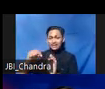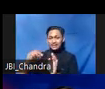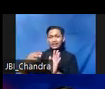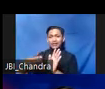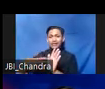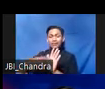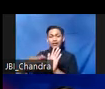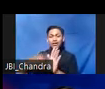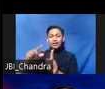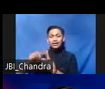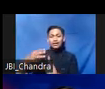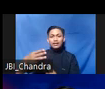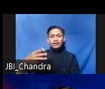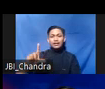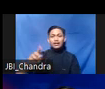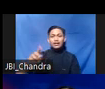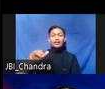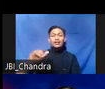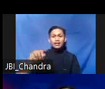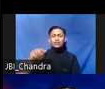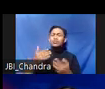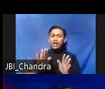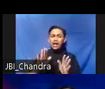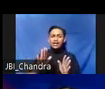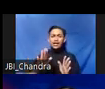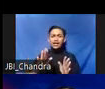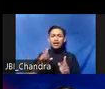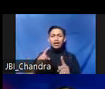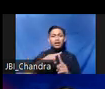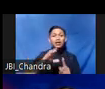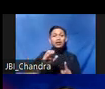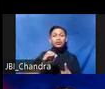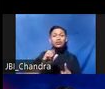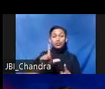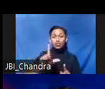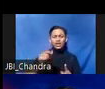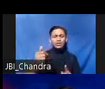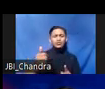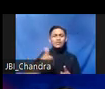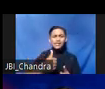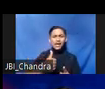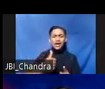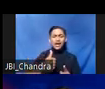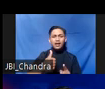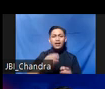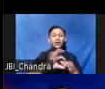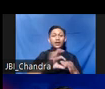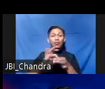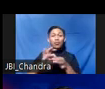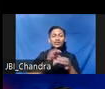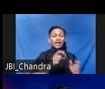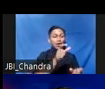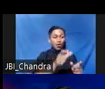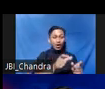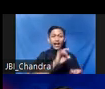memungkinkan nanti teman-teman bisa berkolaborasi antar pengguna mendeley ya Jadi nanti teman-teman ketika membuat akun mendeley Nanti